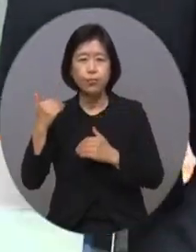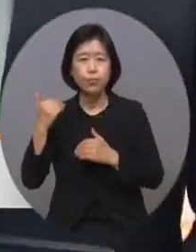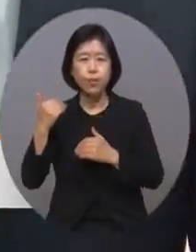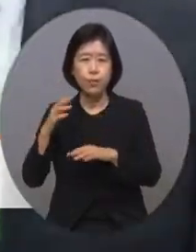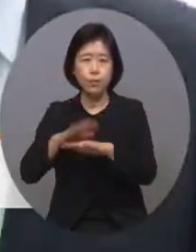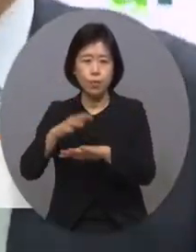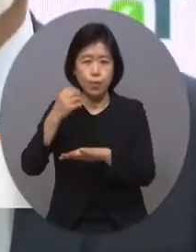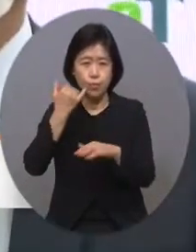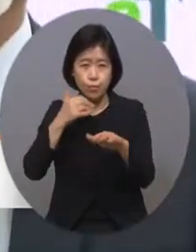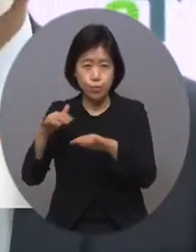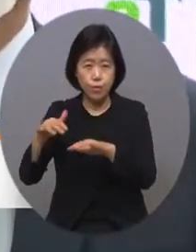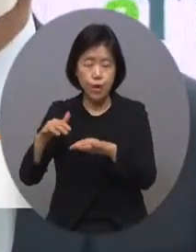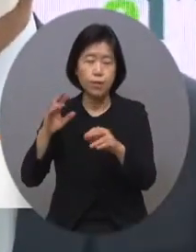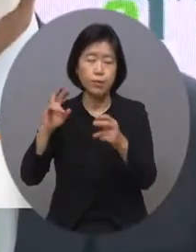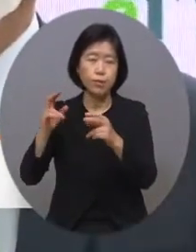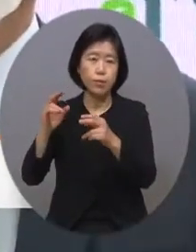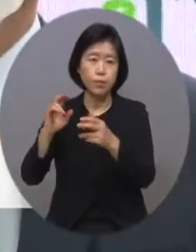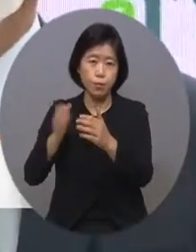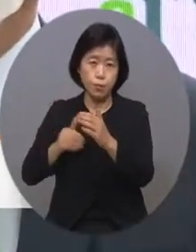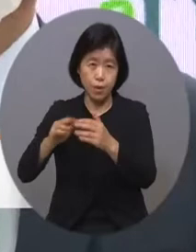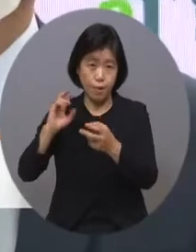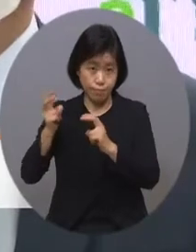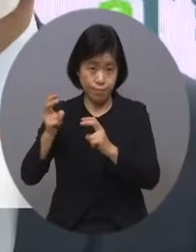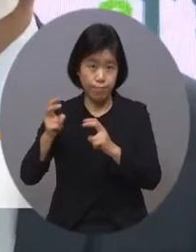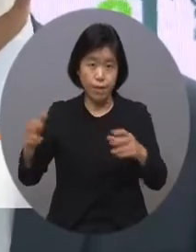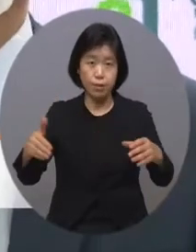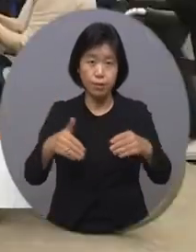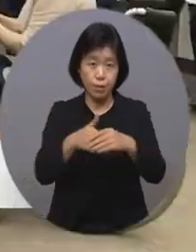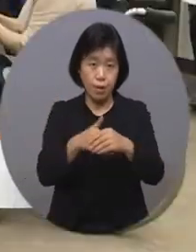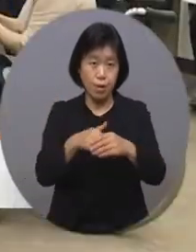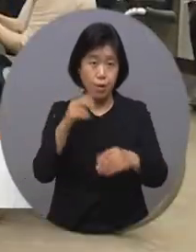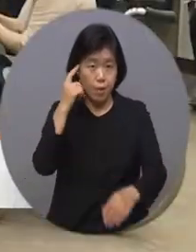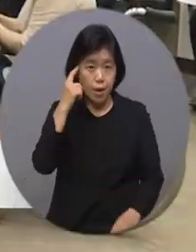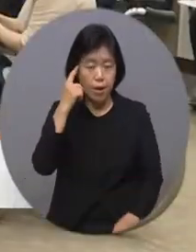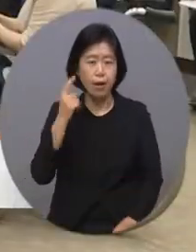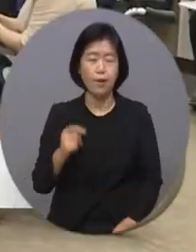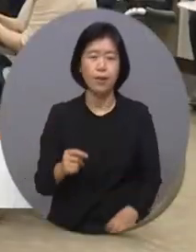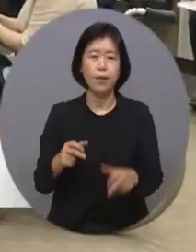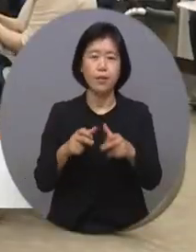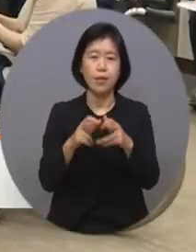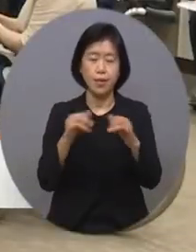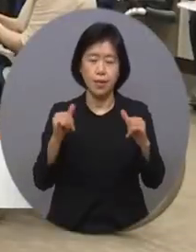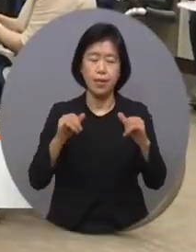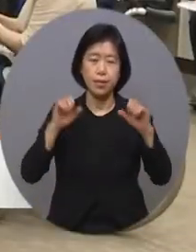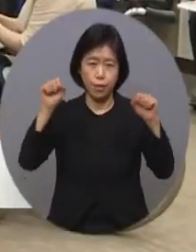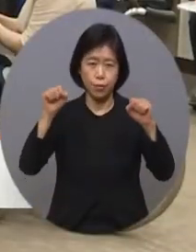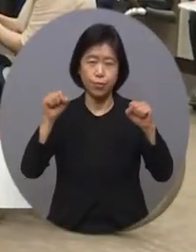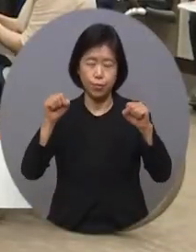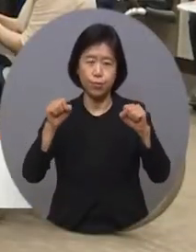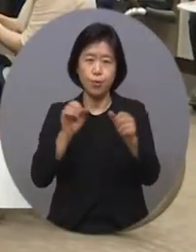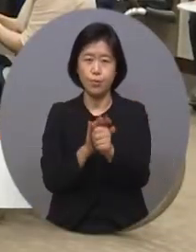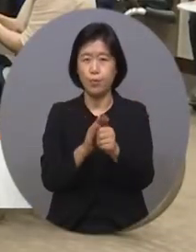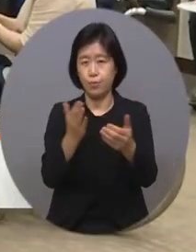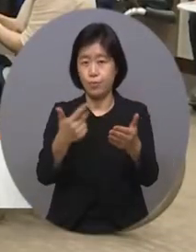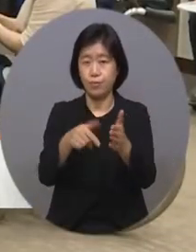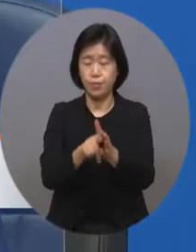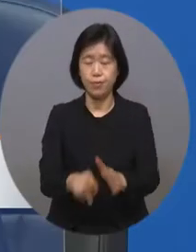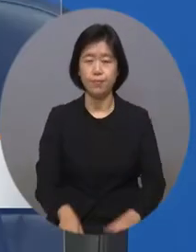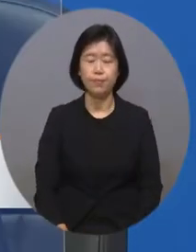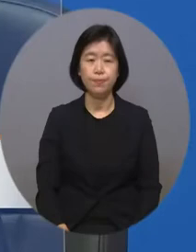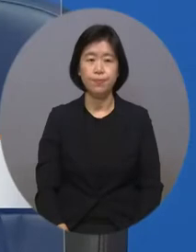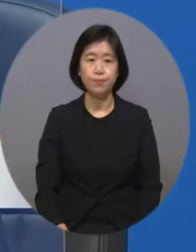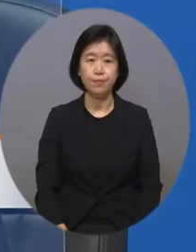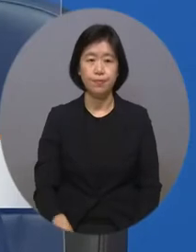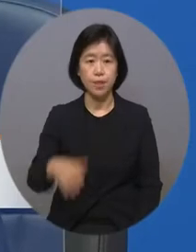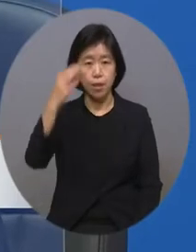한국농수산식품유통공사가 지역 장애인체육발전과 생활안정을 위해 장애인체육선수 취업을 적극적으로 지원하고 있습니다.